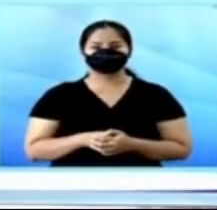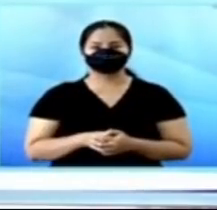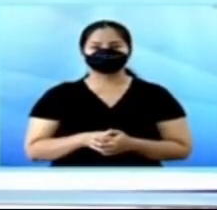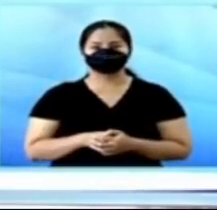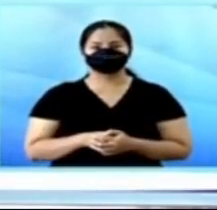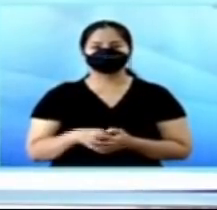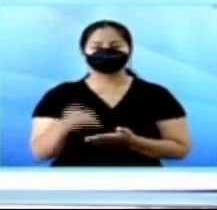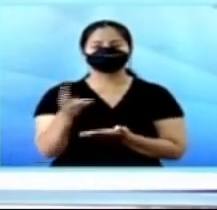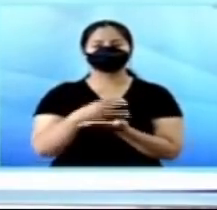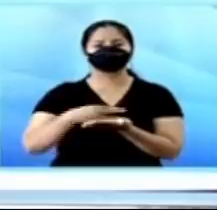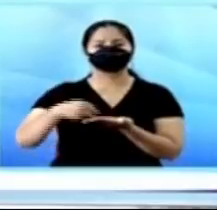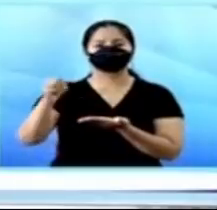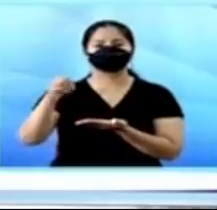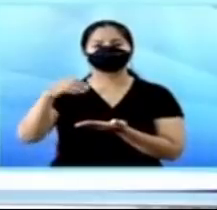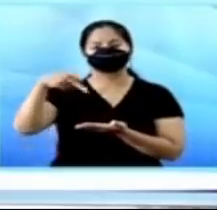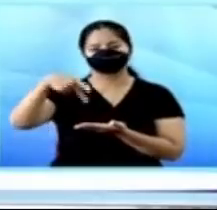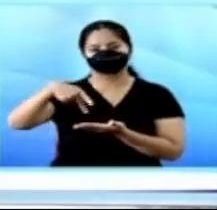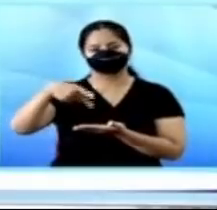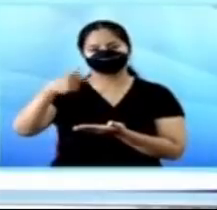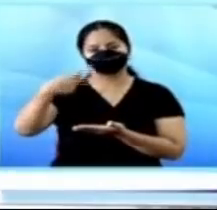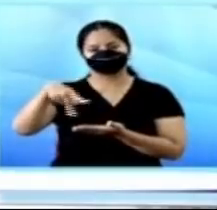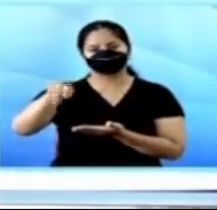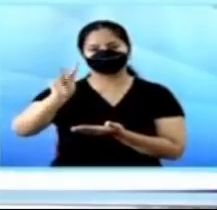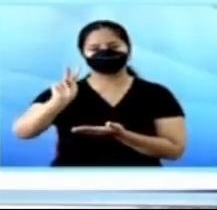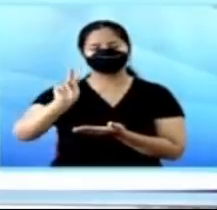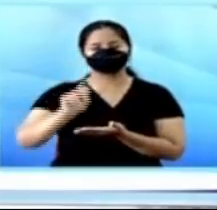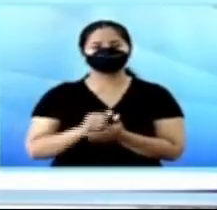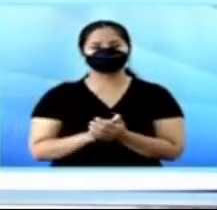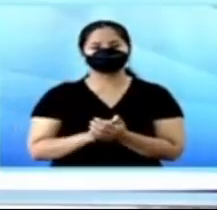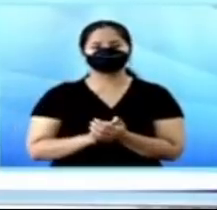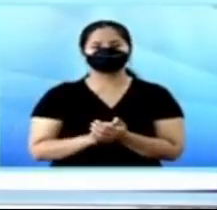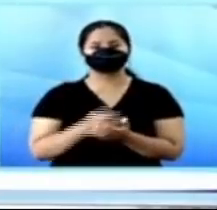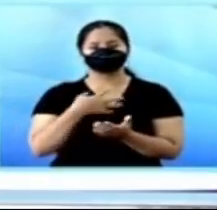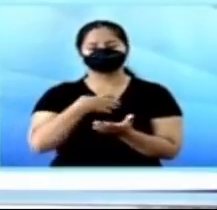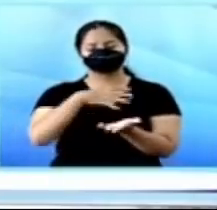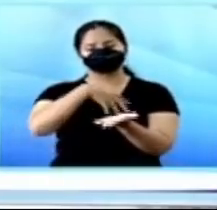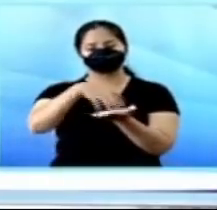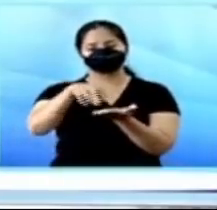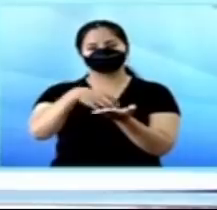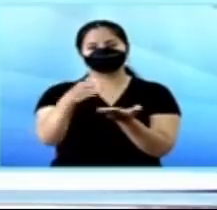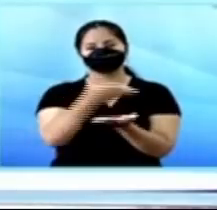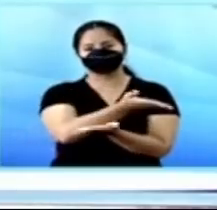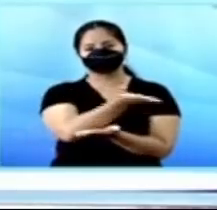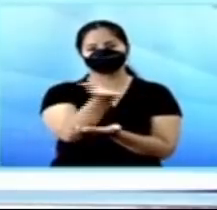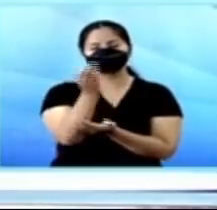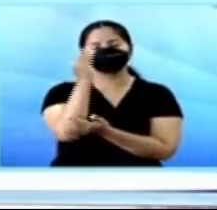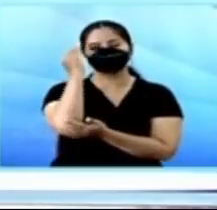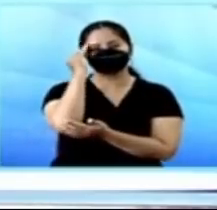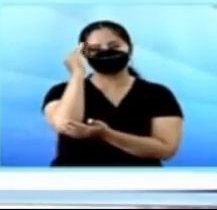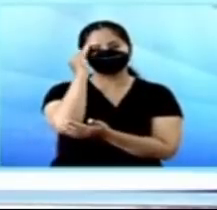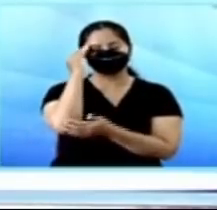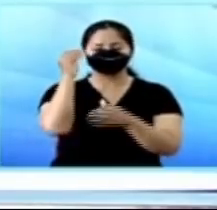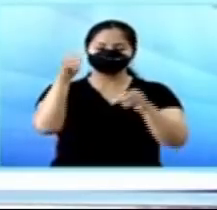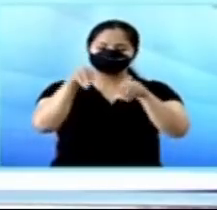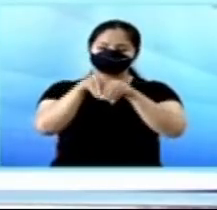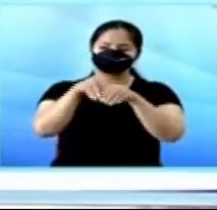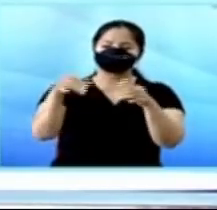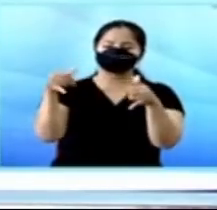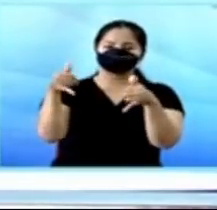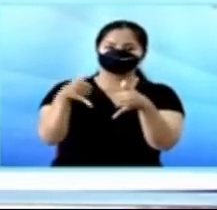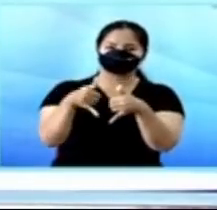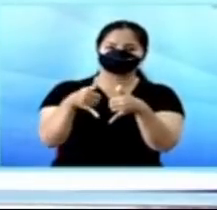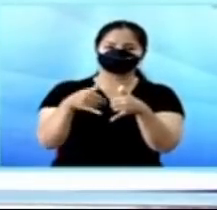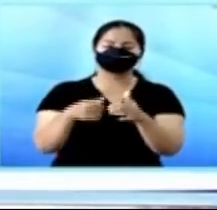เมืองผาไซเนาะดังนั้นจึงได้แจ้งให้ผู้ที่ว่า สัมผัสใกล้ชิดโดยเฉพาะเป็น